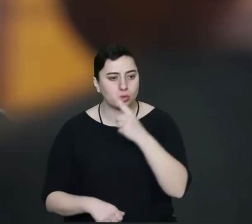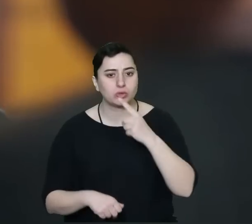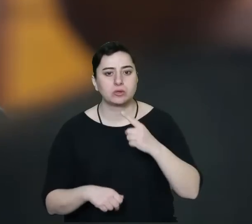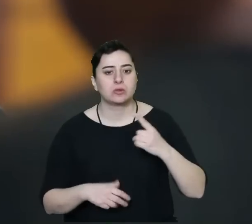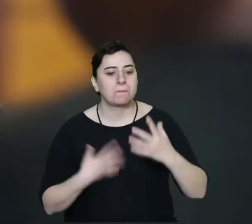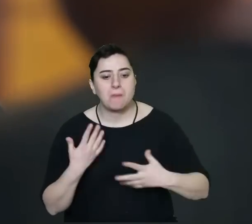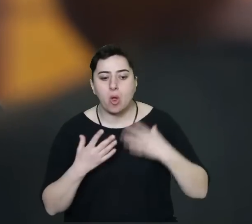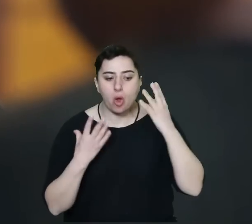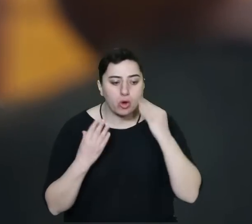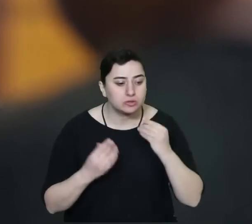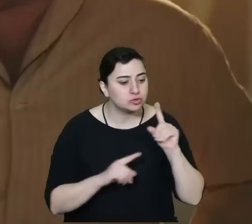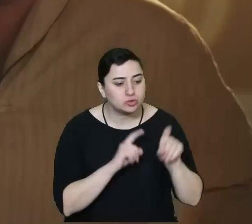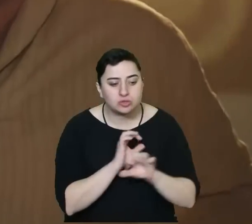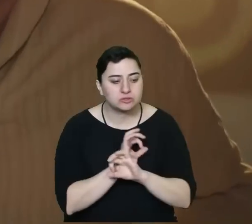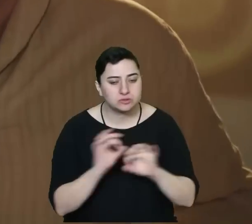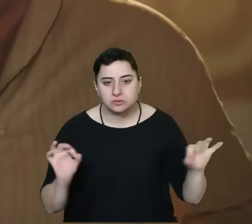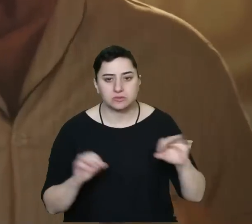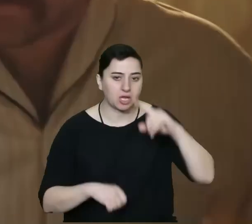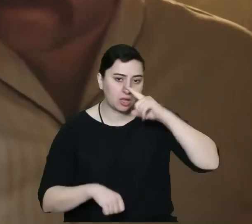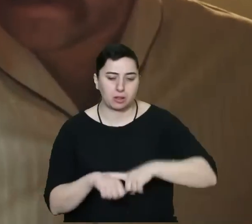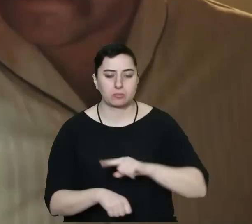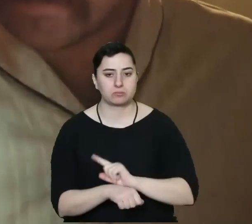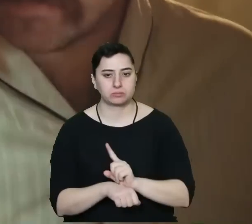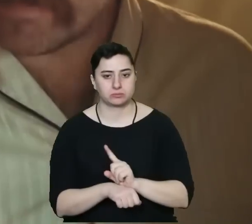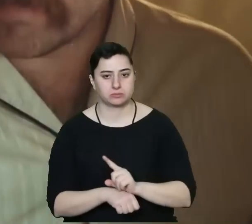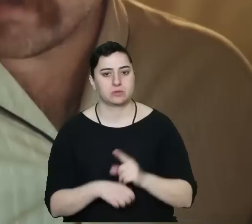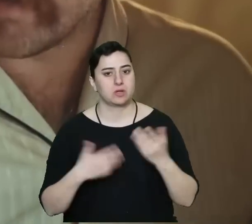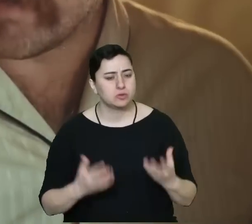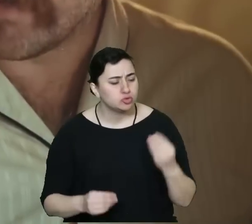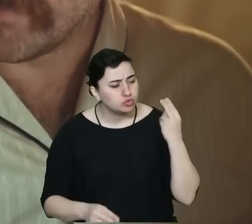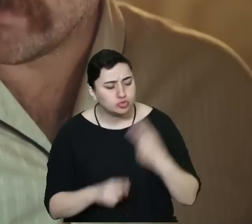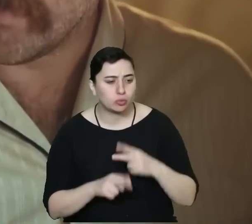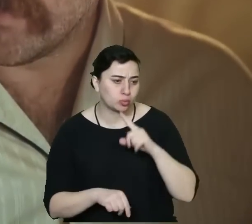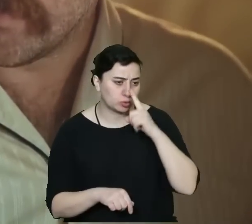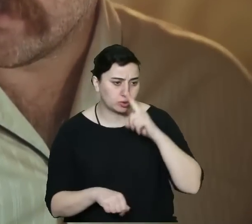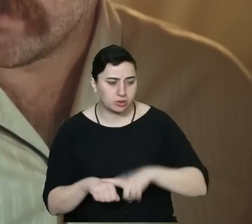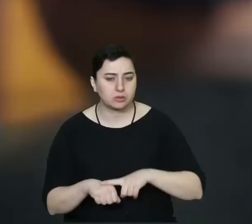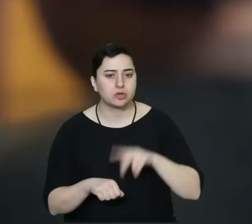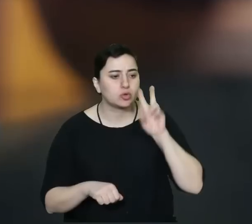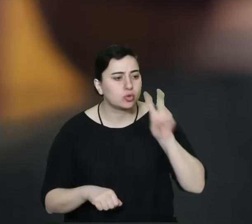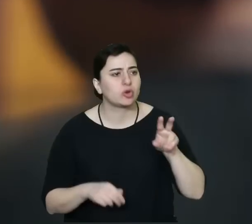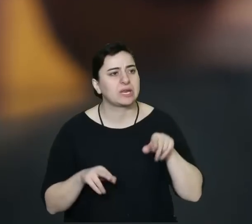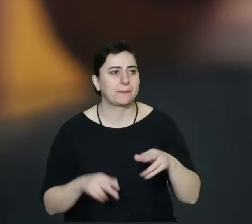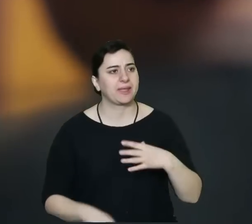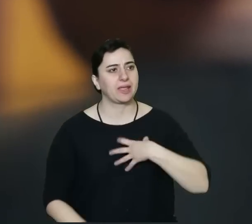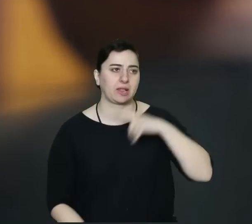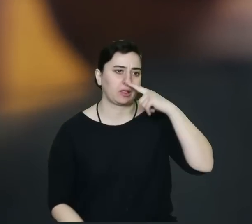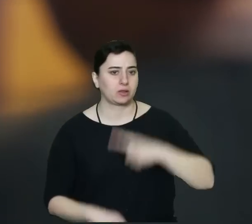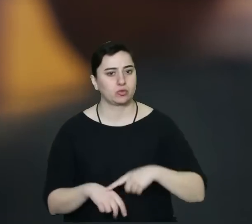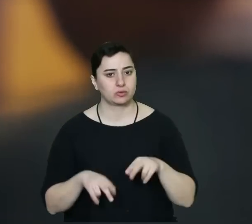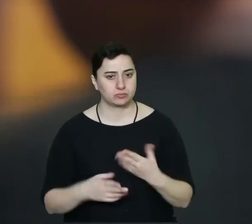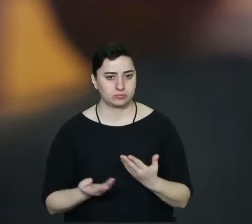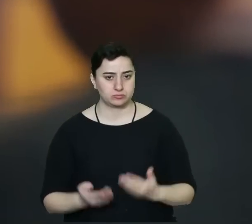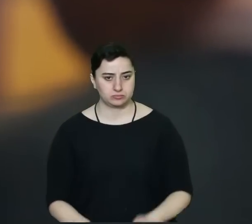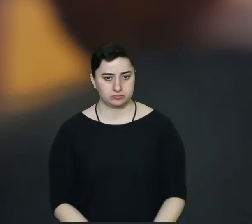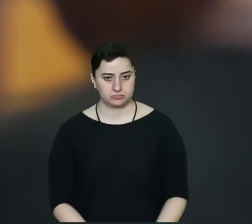sorup soruşturmadan, çocuğa iki kelam ettirmeden inanıvermiş işte. Hem de öyle bir inanmış ki kendi gözüyle görmüş gibi anlatıyor. Çalık kalktı